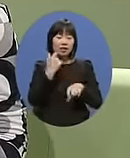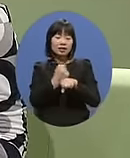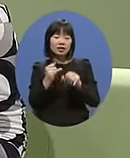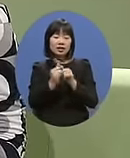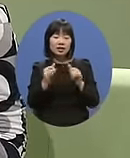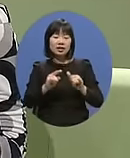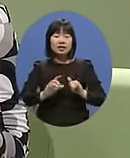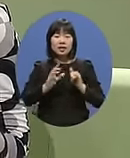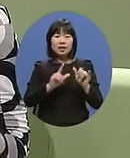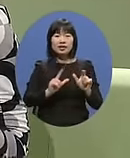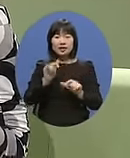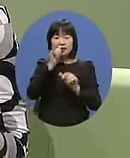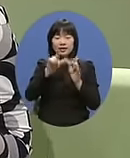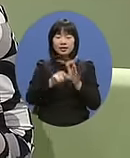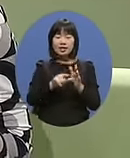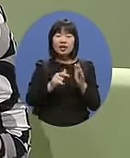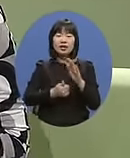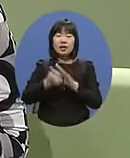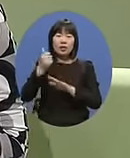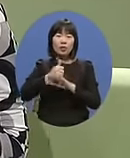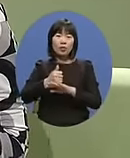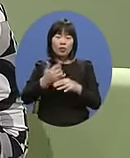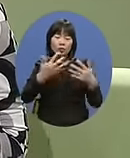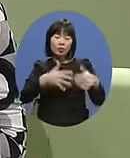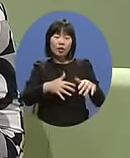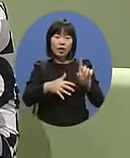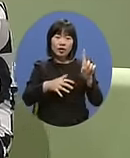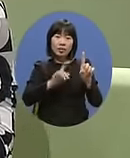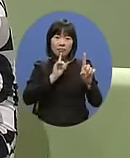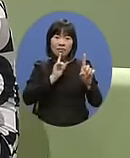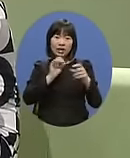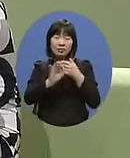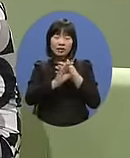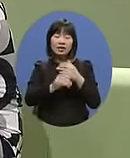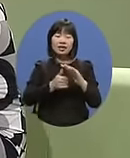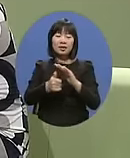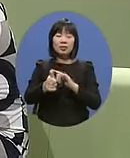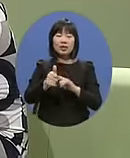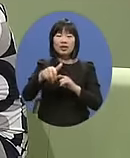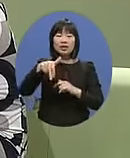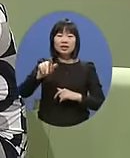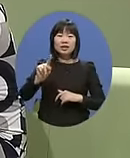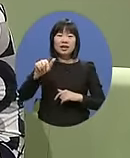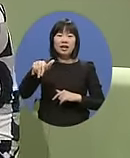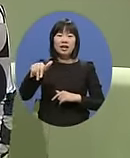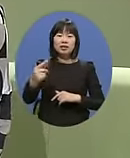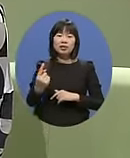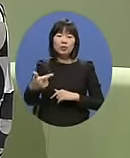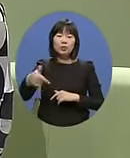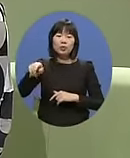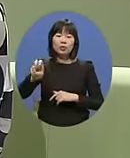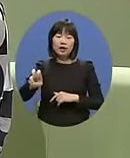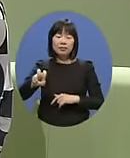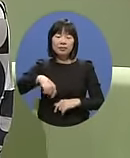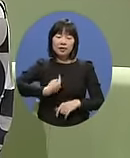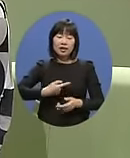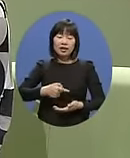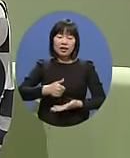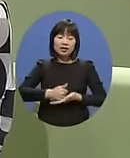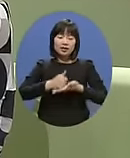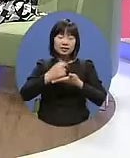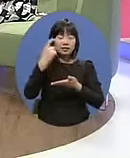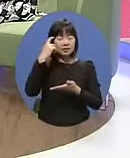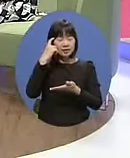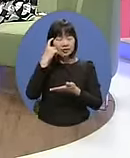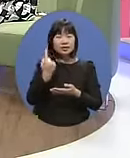세상을 살아나가는 데 있어서 성공 요소 하나를 꼽아라. 그러면 그 대표적인 것을 바로 자존감으로 꼽습니다. 그래요. 네네. 그다음에